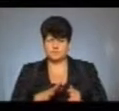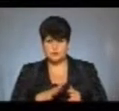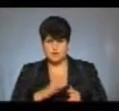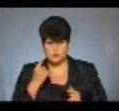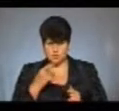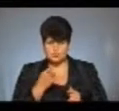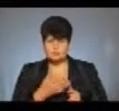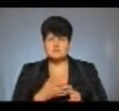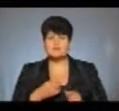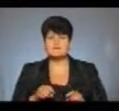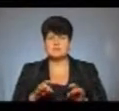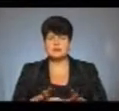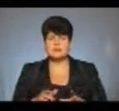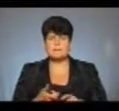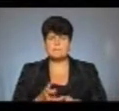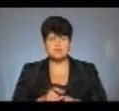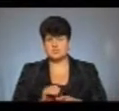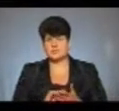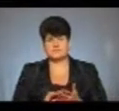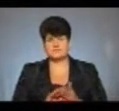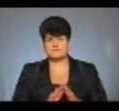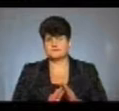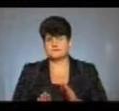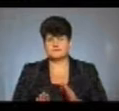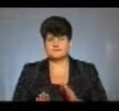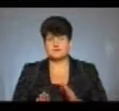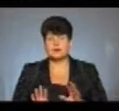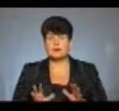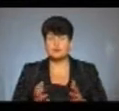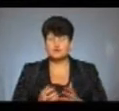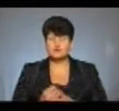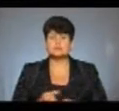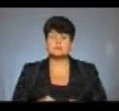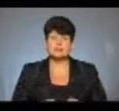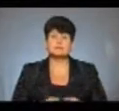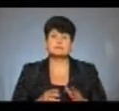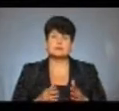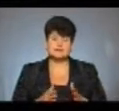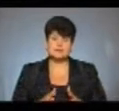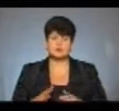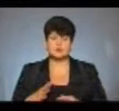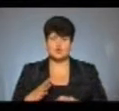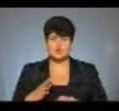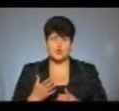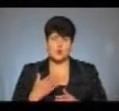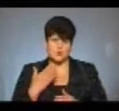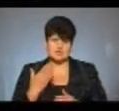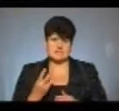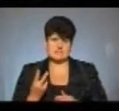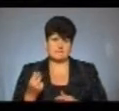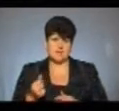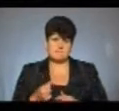особиста, і я вирішив більше не вести цей календар. І вийшло так, виходить, що Останні десь за два